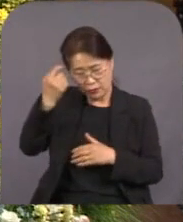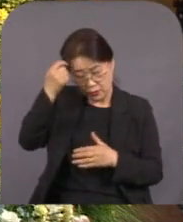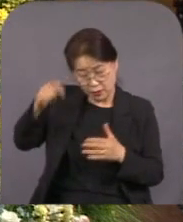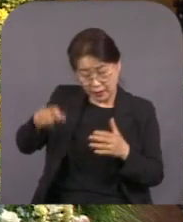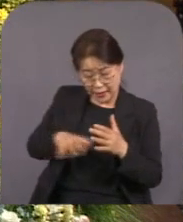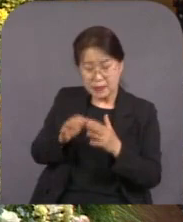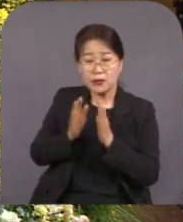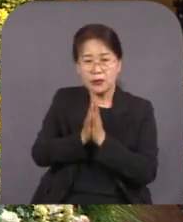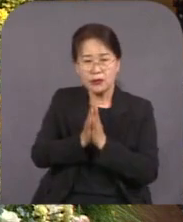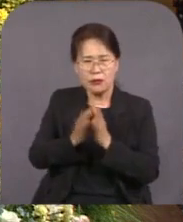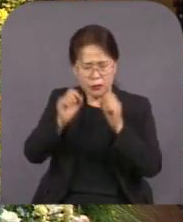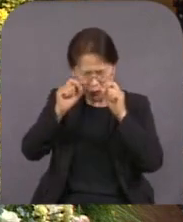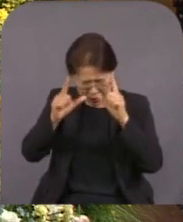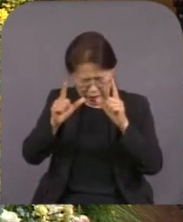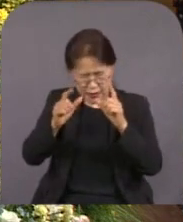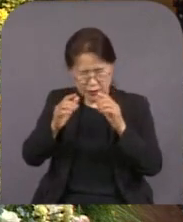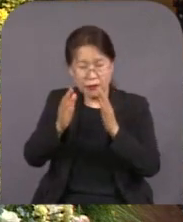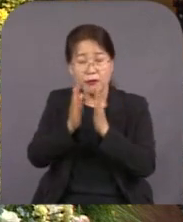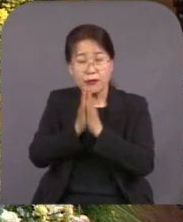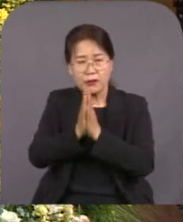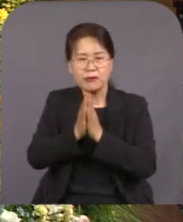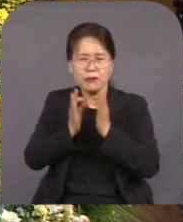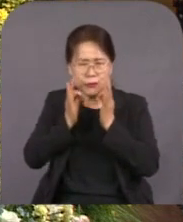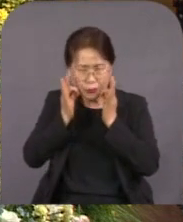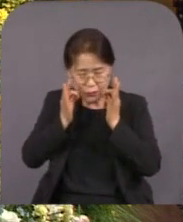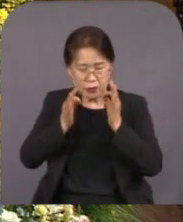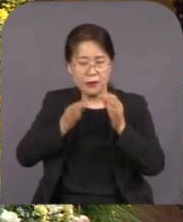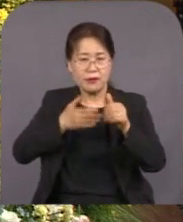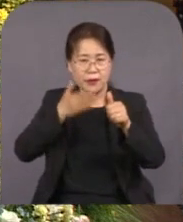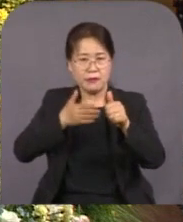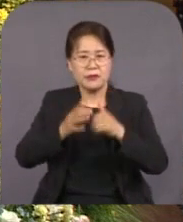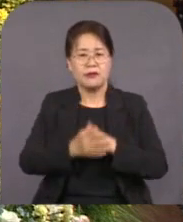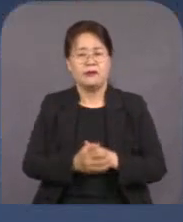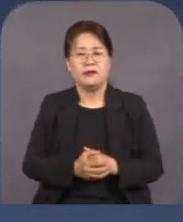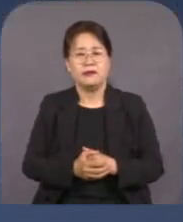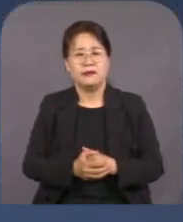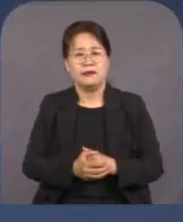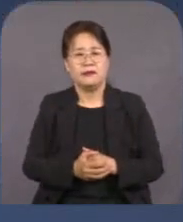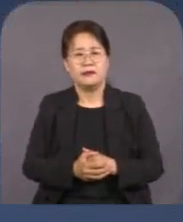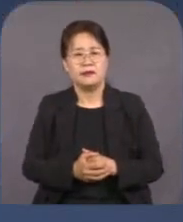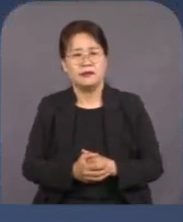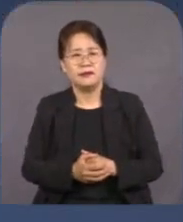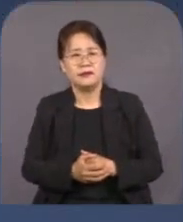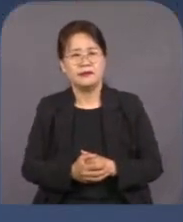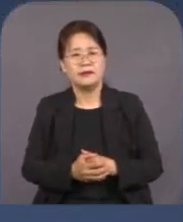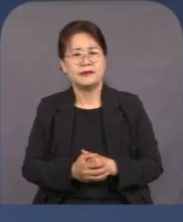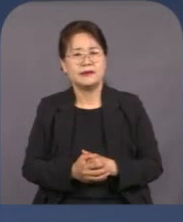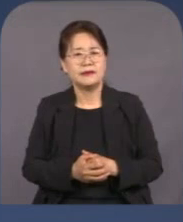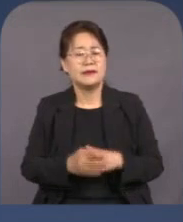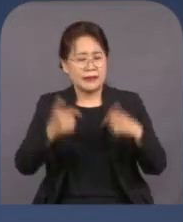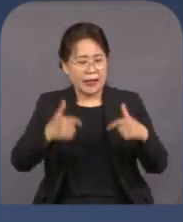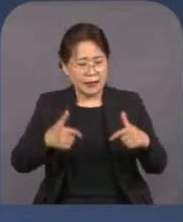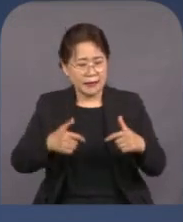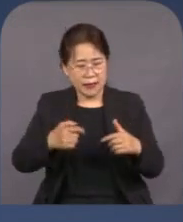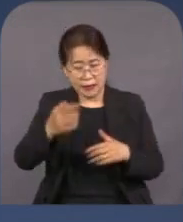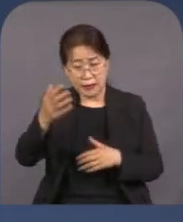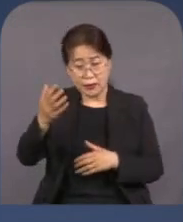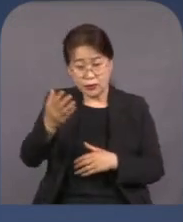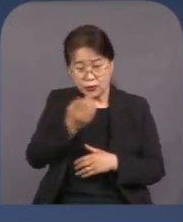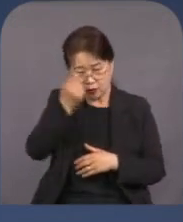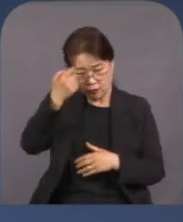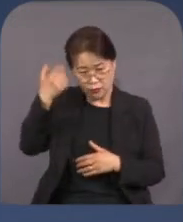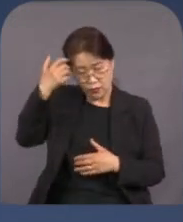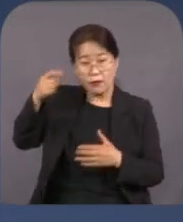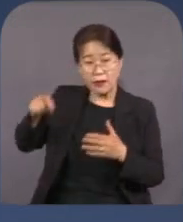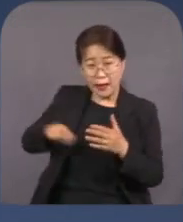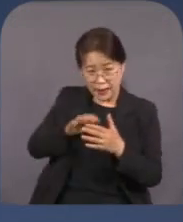기도하고 깨어 구하기를 항상 힘쓰며 자 이전 성경은 무시로 성령 안에서 기도하라고 그렇게 돼 있어요